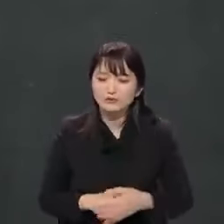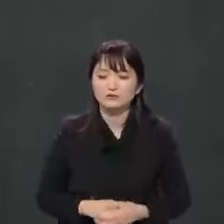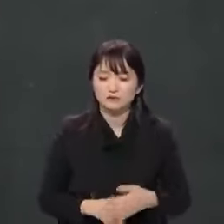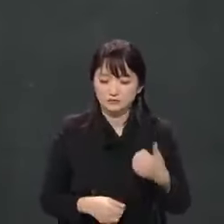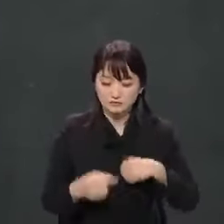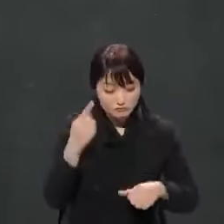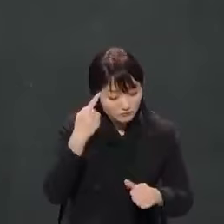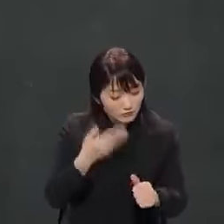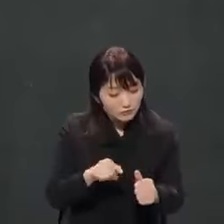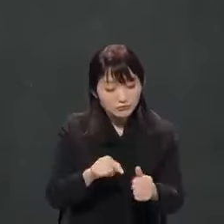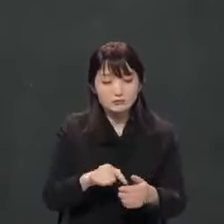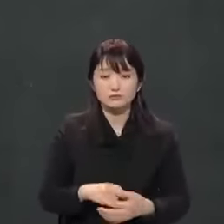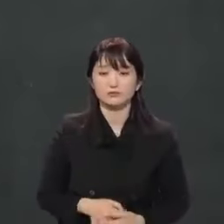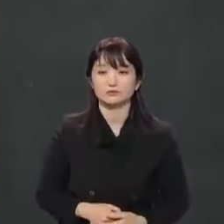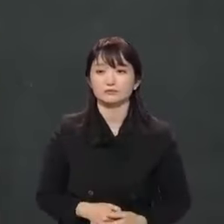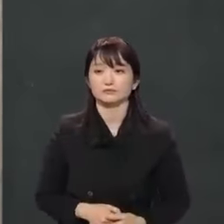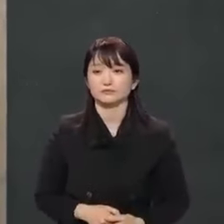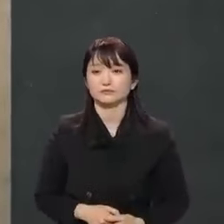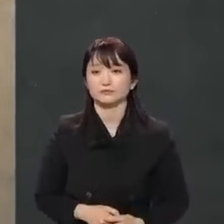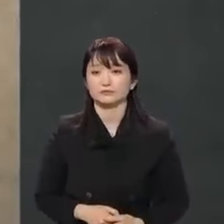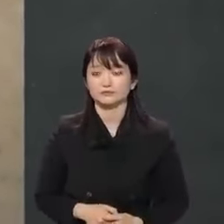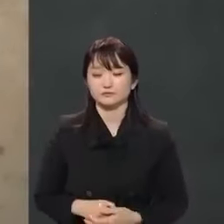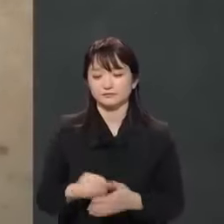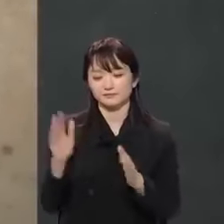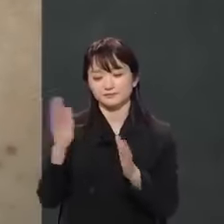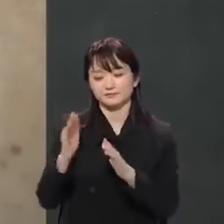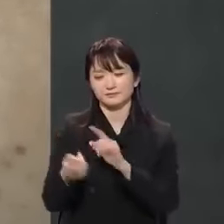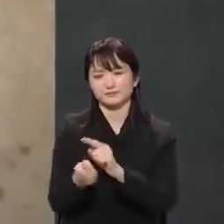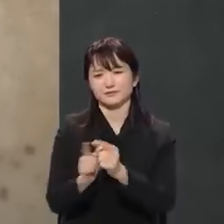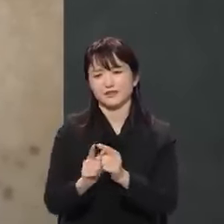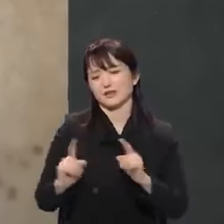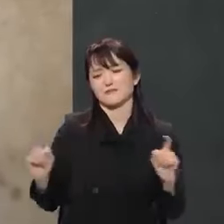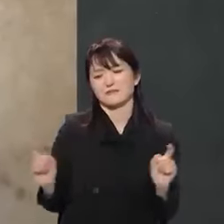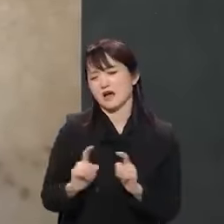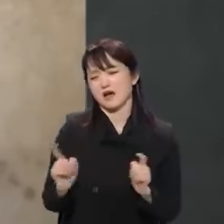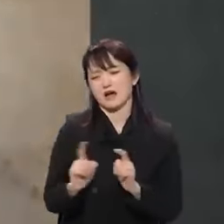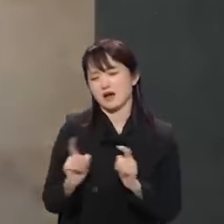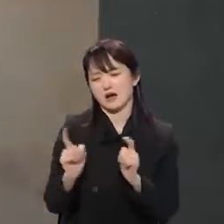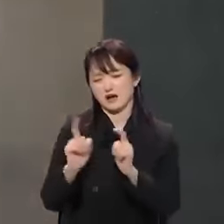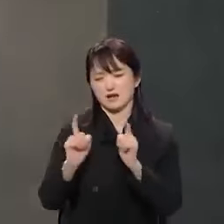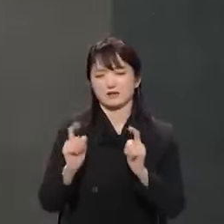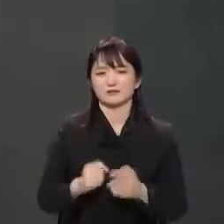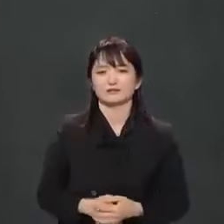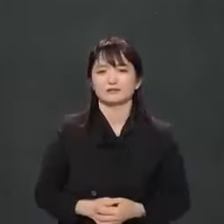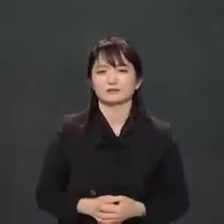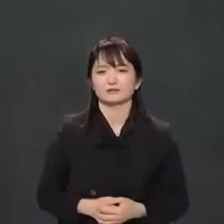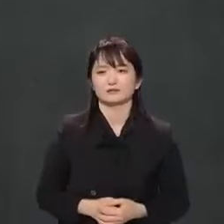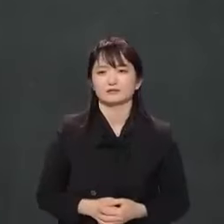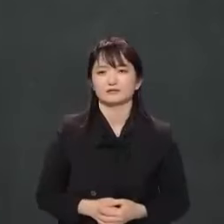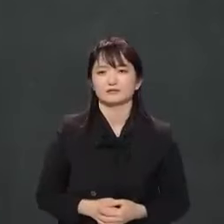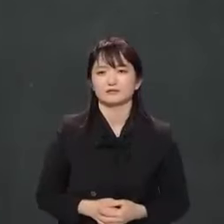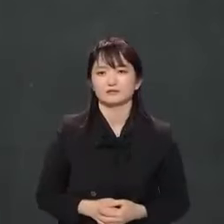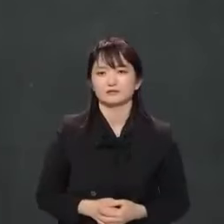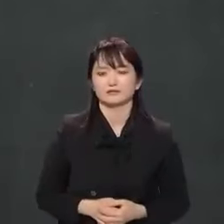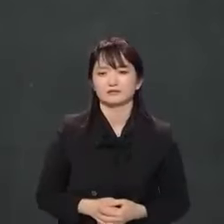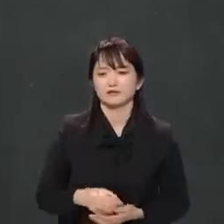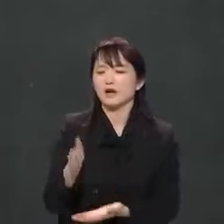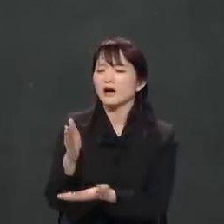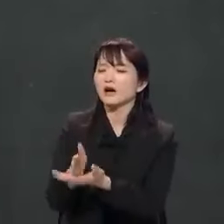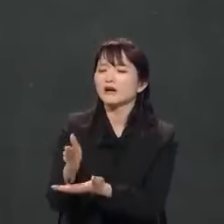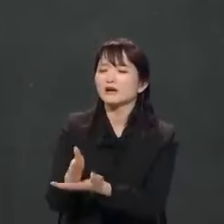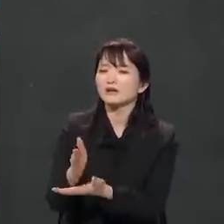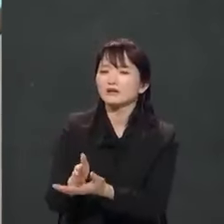그랬냐? 물어봤더니 아이들끼리 다툼이 있었답니다. 같은 반에 아이들끼리. 같은 반에 아이들끼리 다툼이 있었고 그걸 말리는